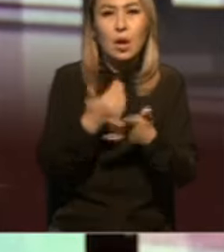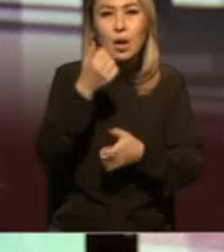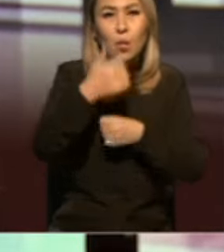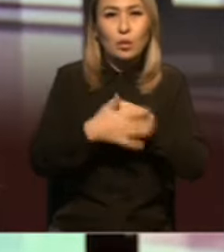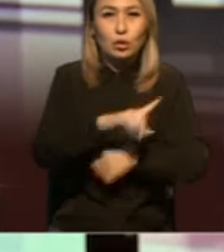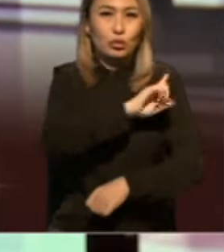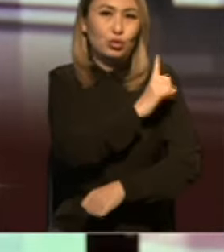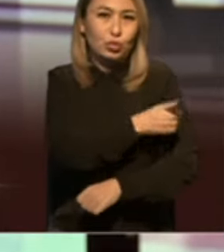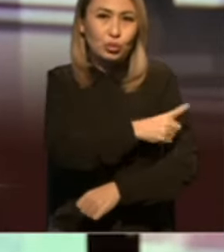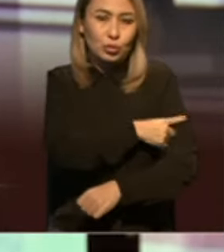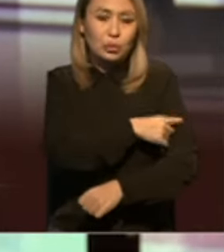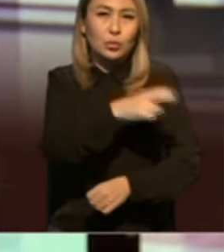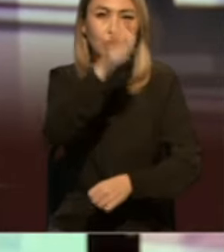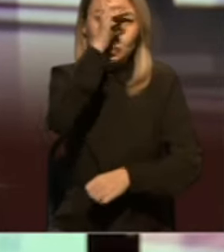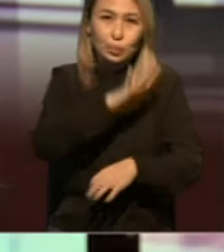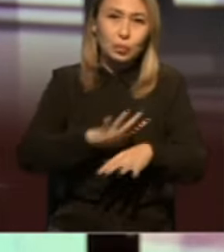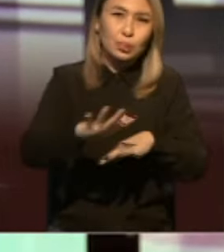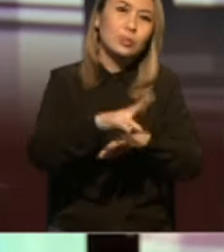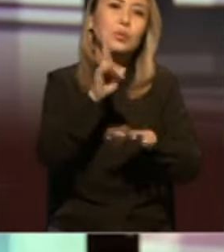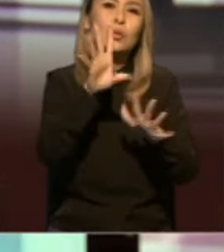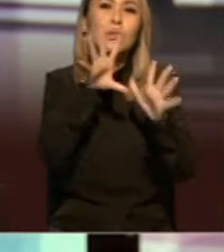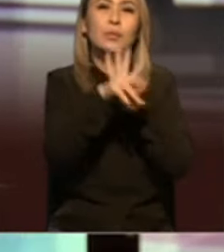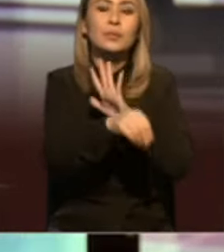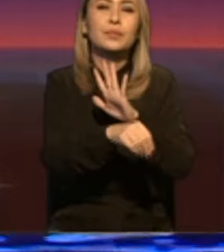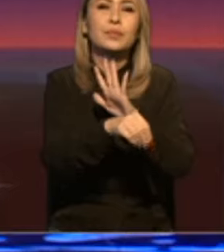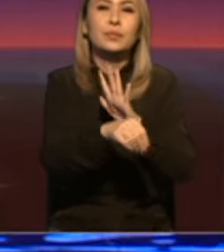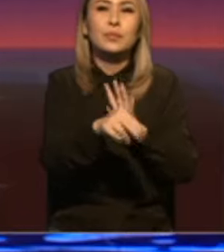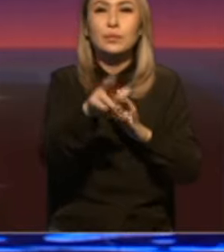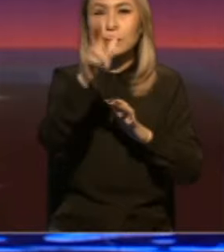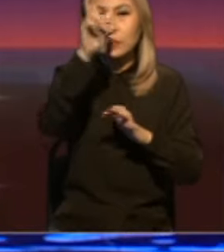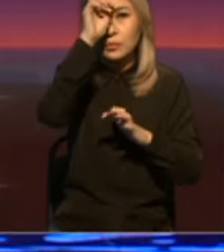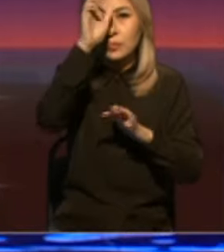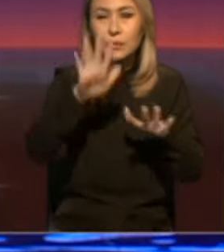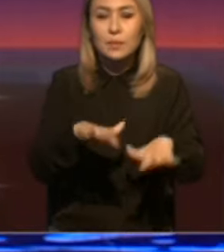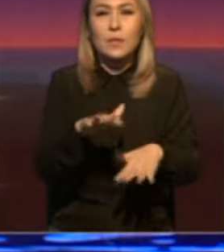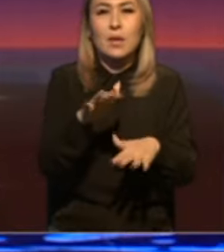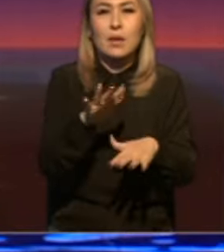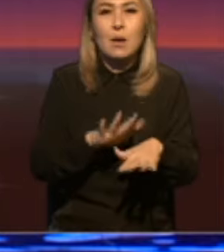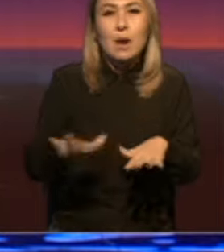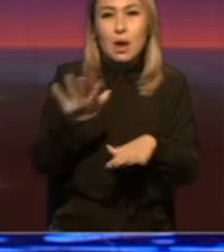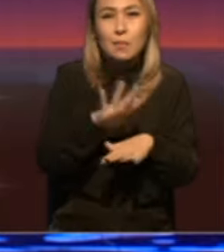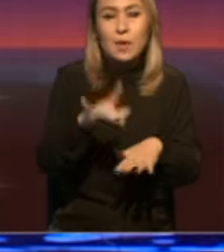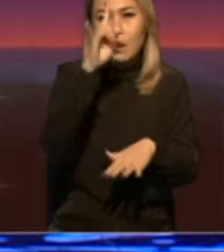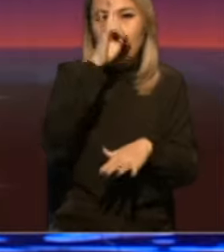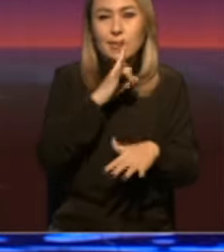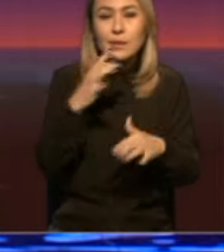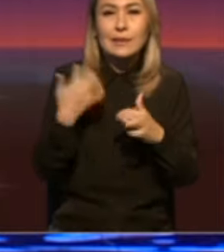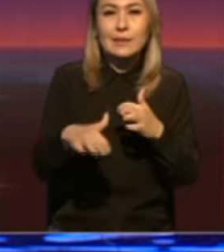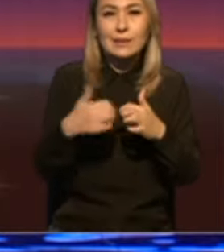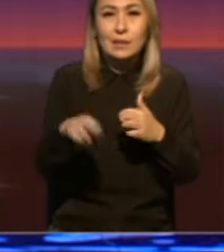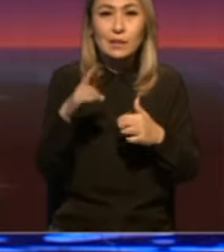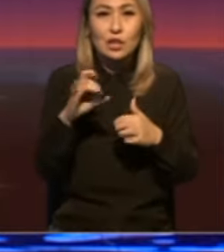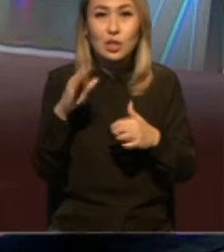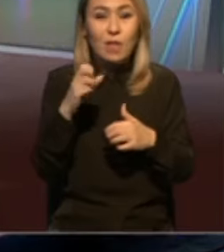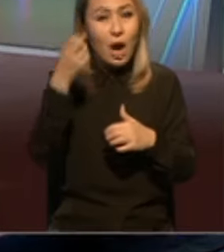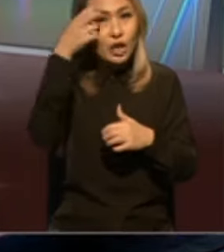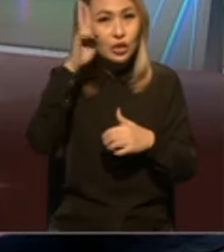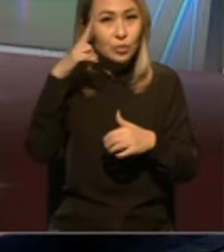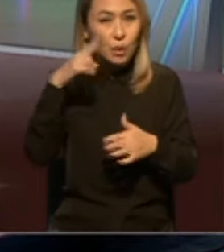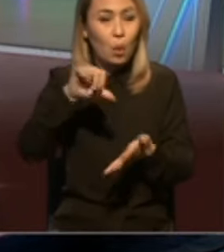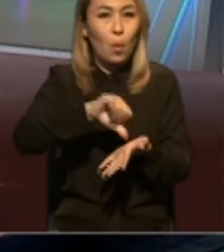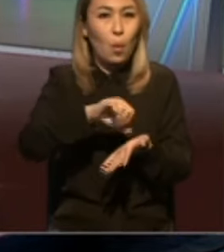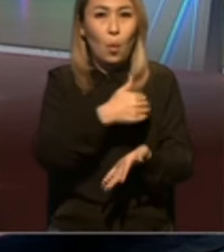деп жатырмыз қазір. Түркі әлемінде орта күшке кім жатады? Түркия аймақтық держава. Қазақстан орта күш деп жатырмыз. Әзірбайжан соған